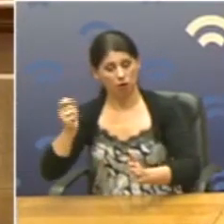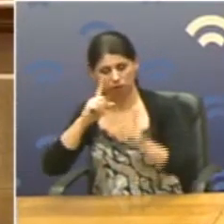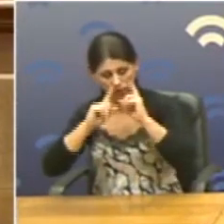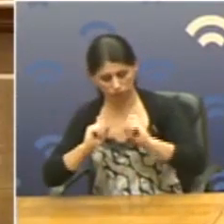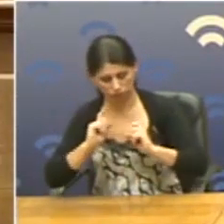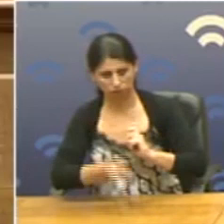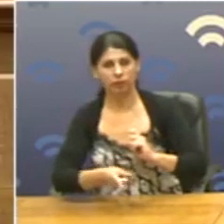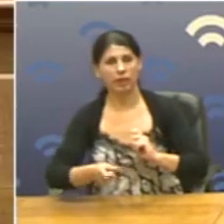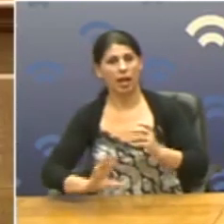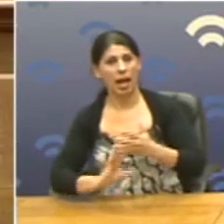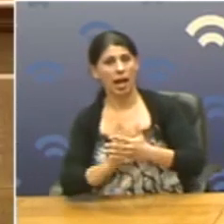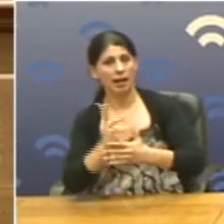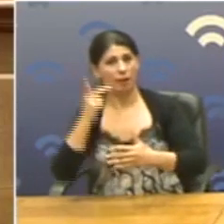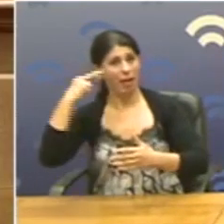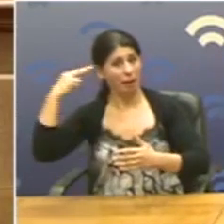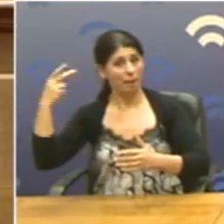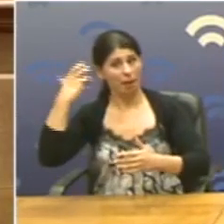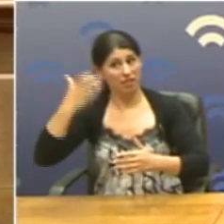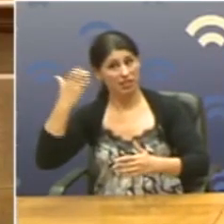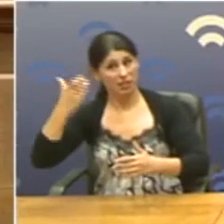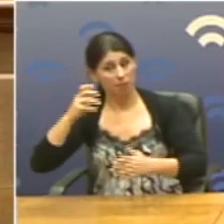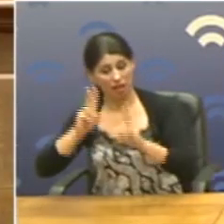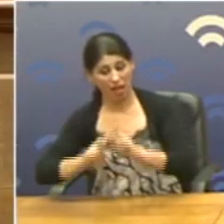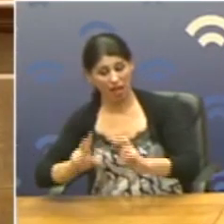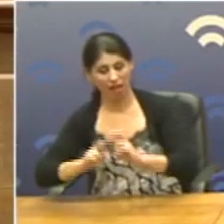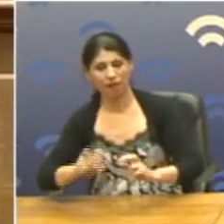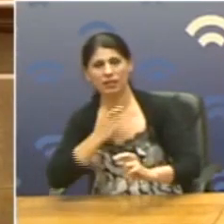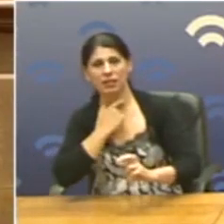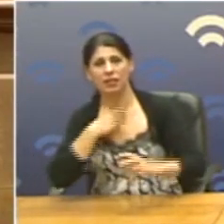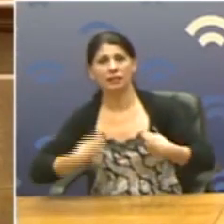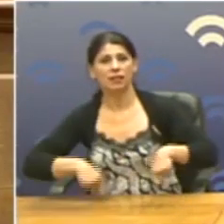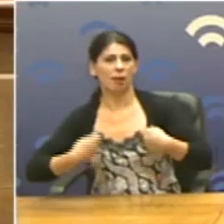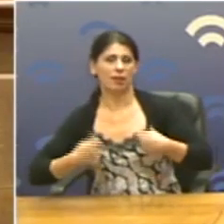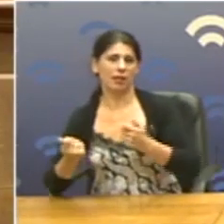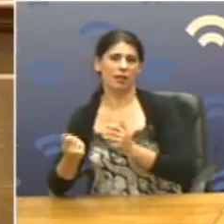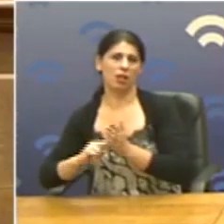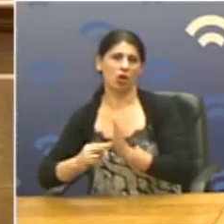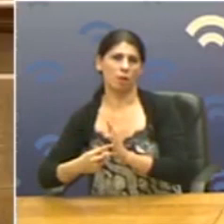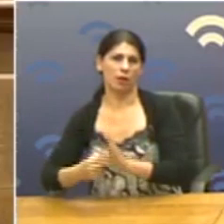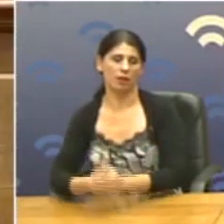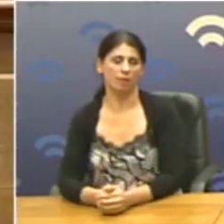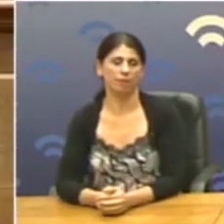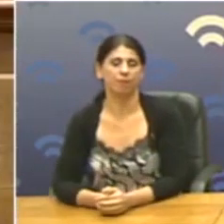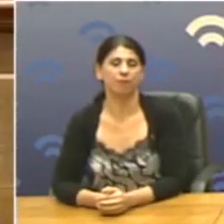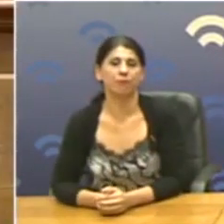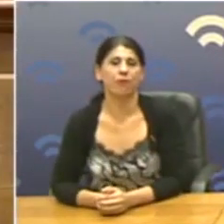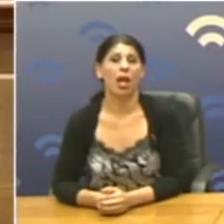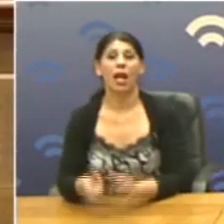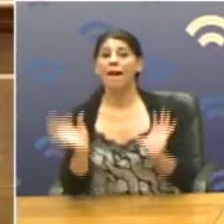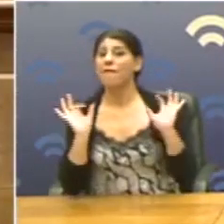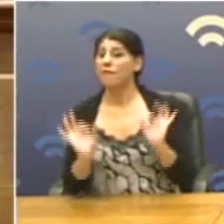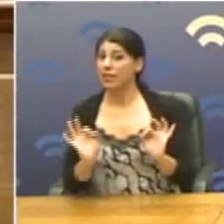την ανάπτυξη της επιστήμης και της έρευνας στις ανάγκες της καπιταλιστικής οικονομίας. Και φυσικά αυτό